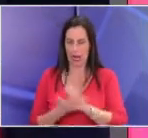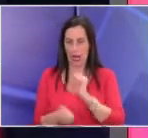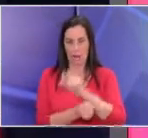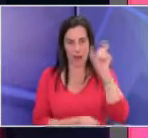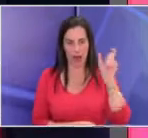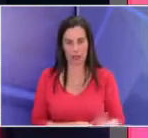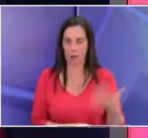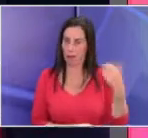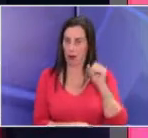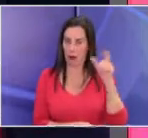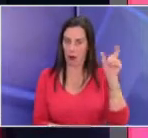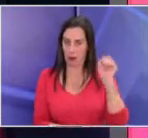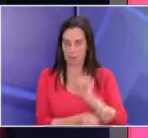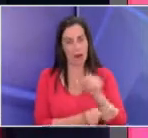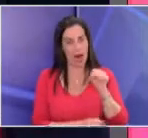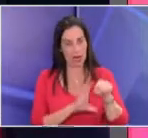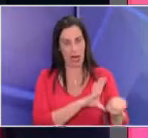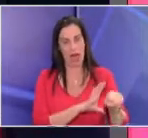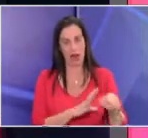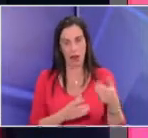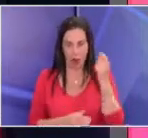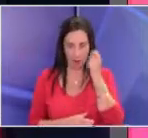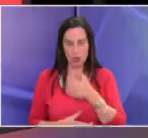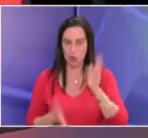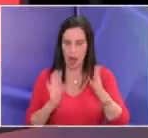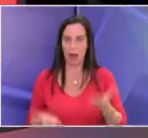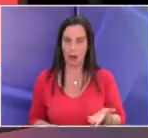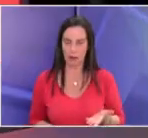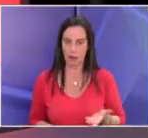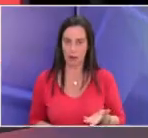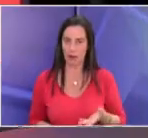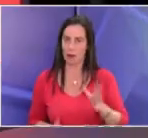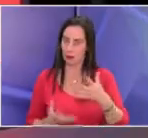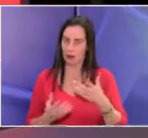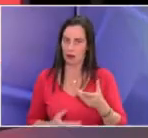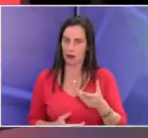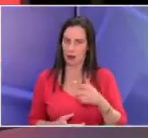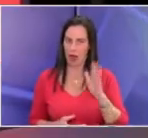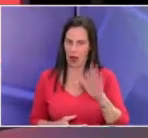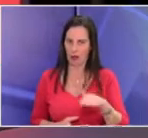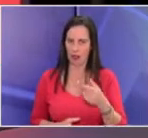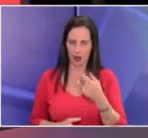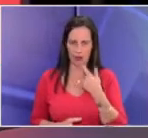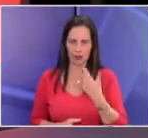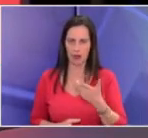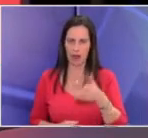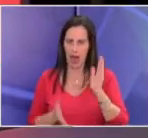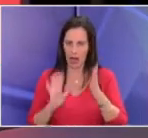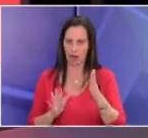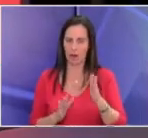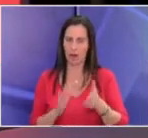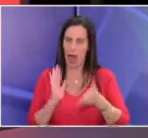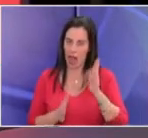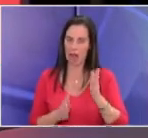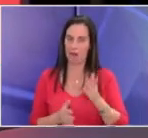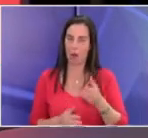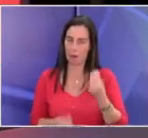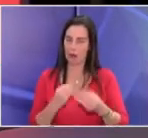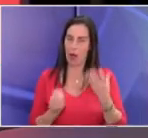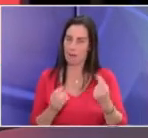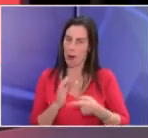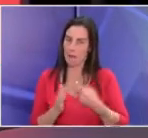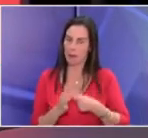במגזינים? זה אומר שאנשים, אתה יודע, סטריאוטיפים על אסירים, הרבה פעמים אומרים שירקבו בכלא, הם לא מעניינים. הם לא מעניינים אף אחד. את צריכה